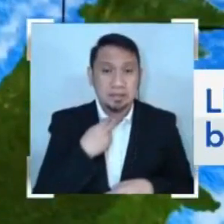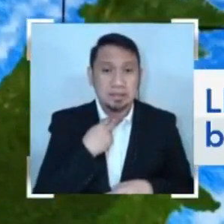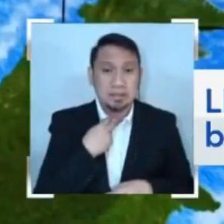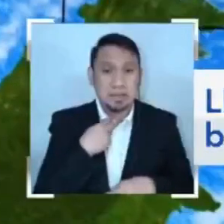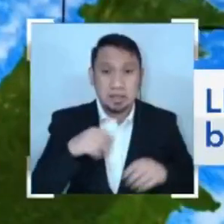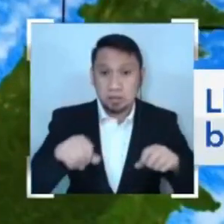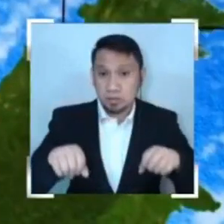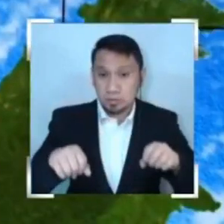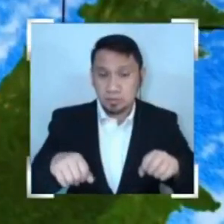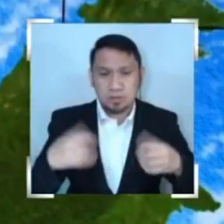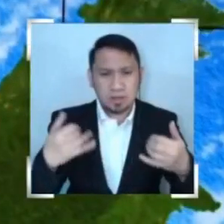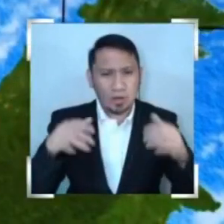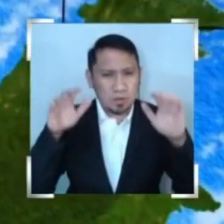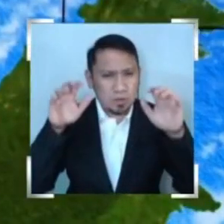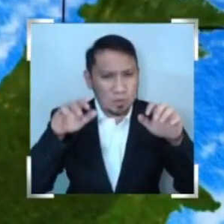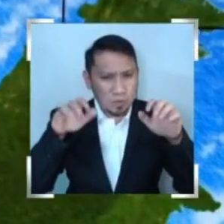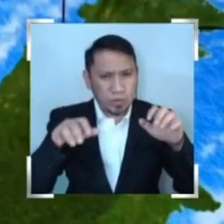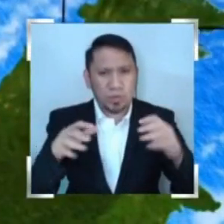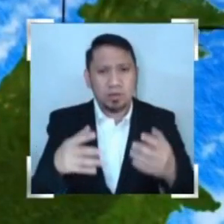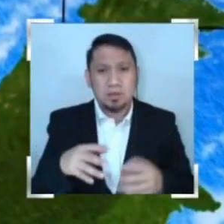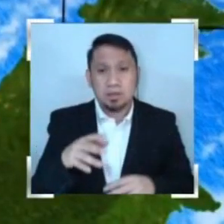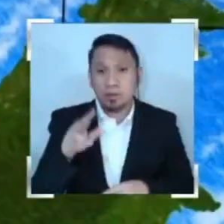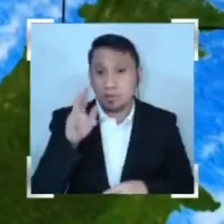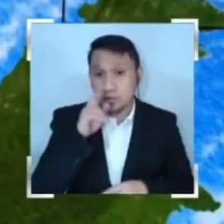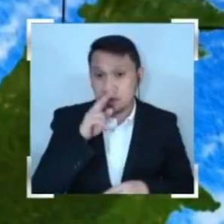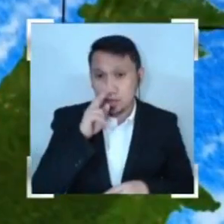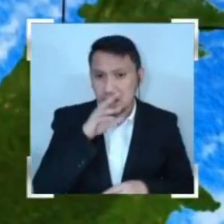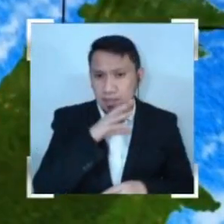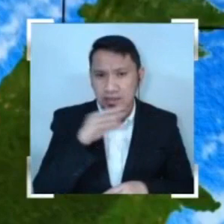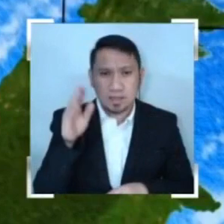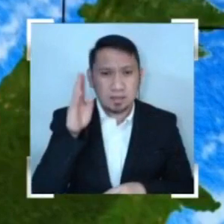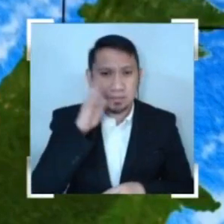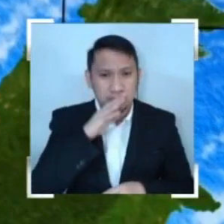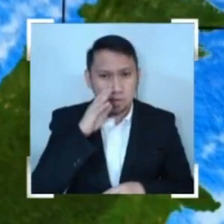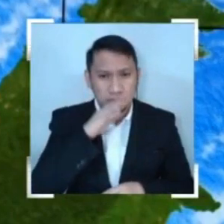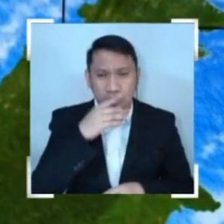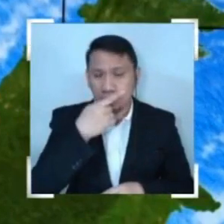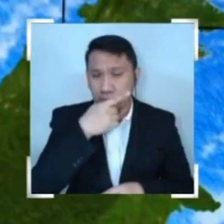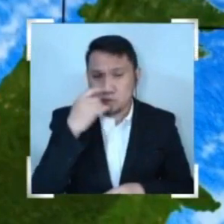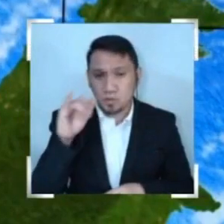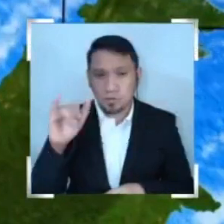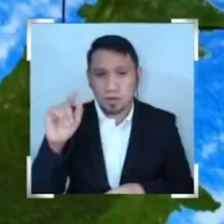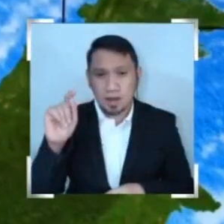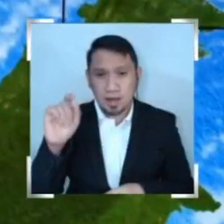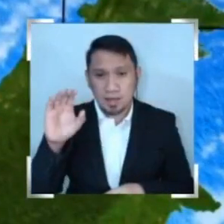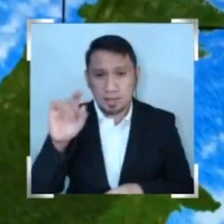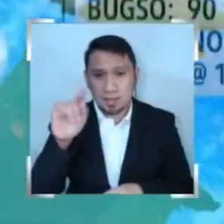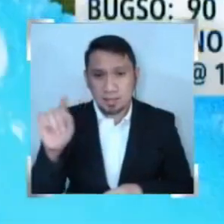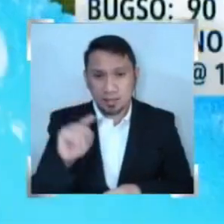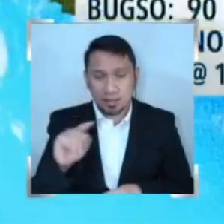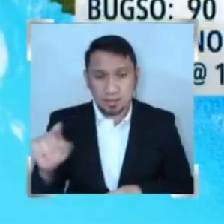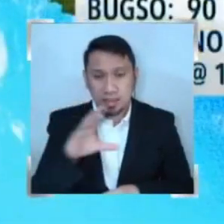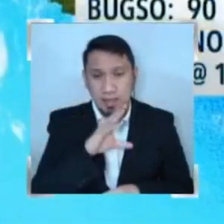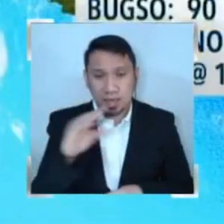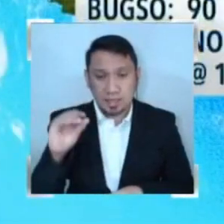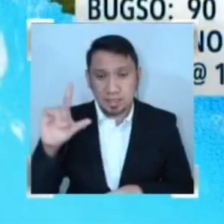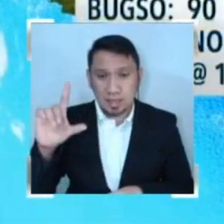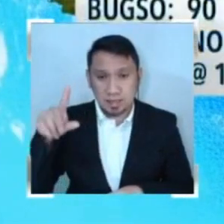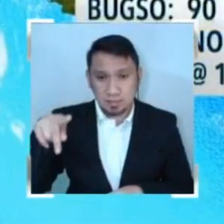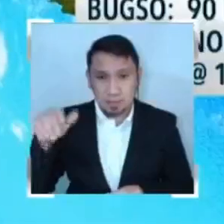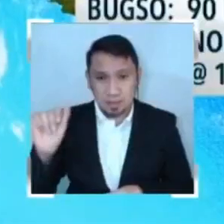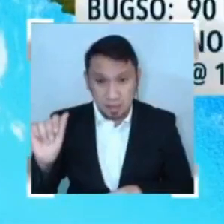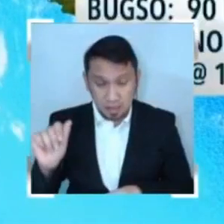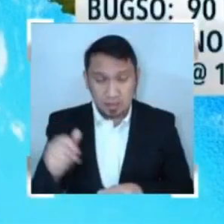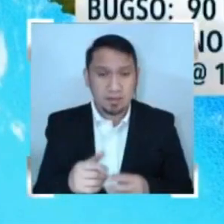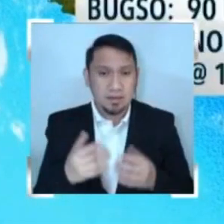ulan at baha sa ilang lugar sa Visayas at Bicol ay dala ng Intertropical Convergence Zone at Low Pressure Area. May binabantayan ding bagyo